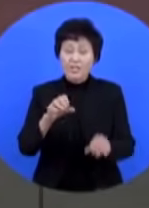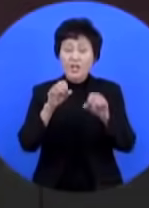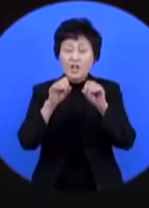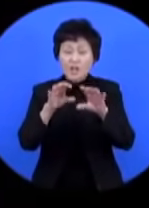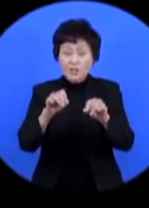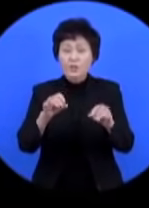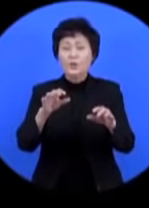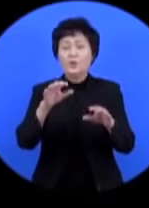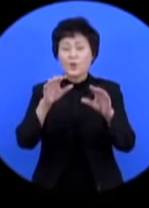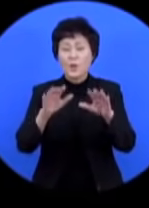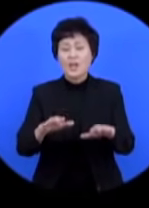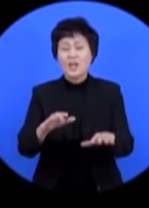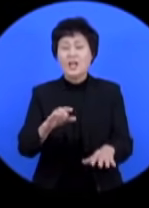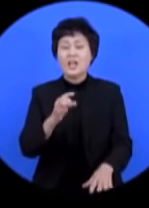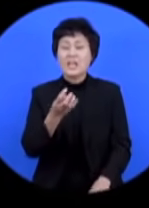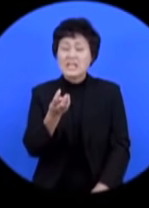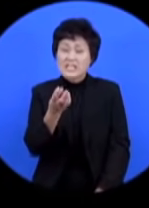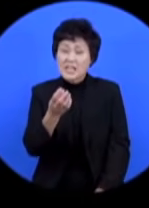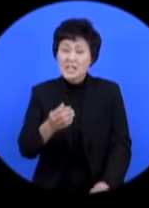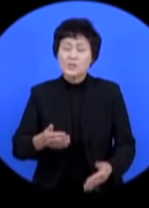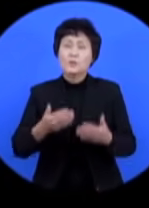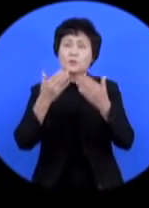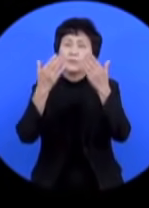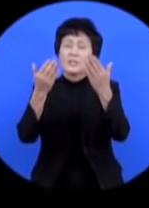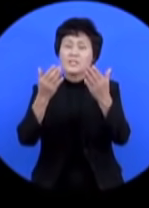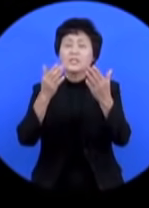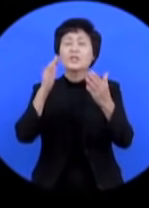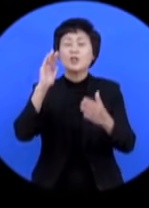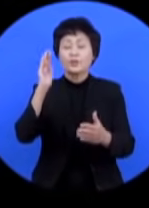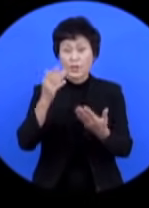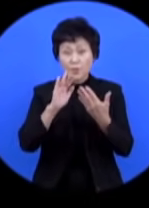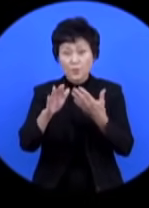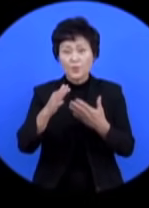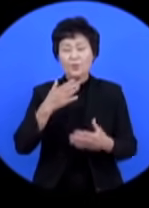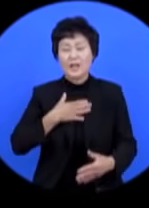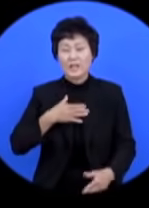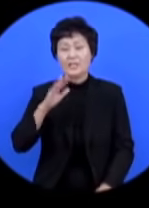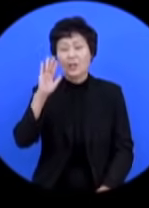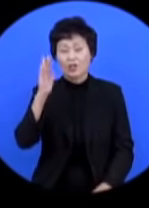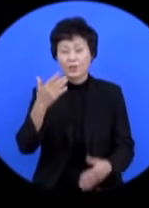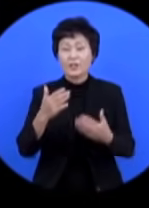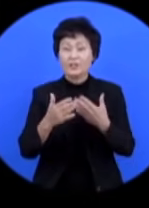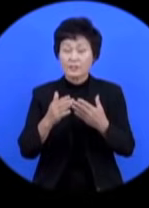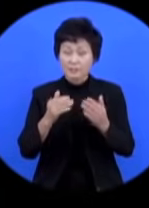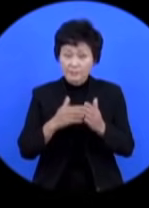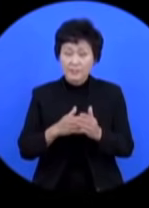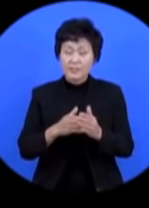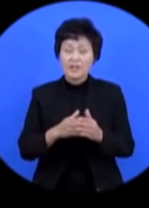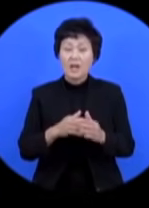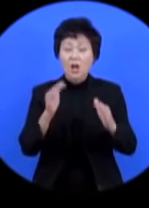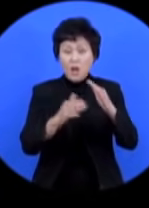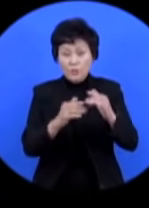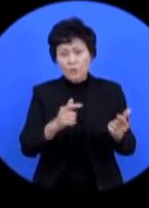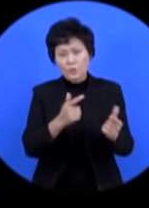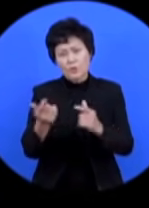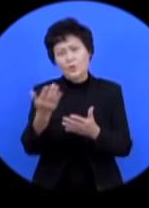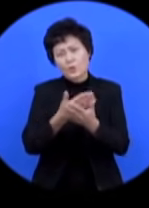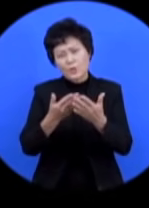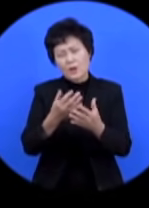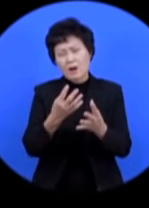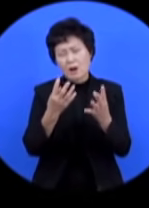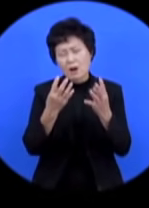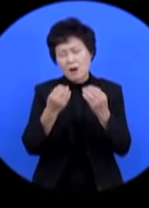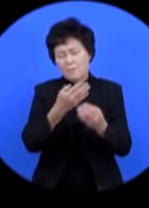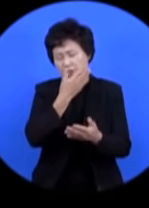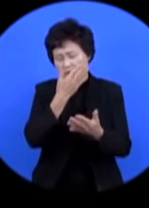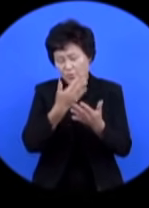후 깨달았습니다. 둘째, 성도의 교제와 위로가 얼마나 중요한지 이제야 확실히 깨닫게 하시니